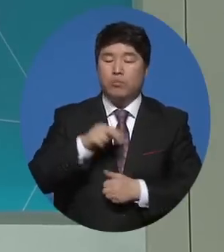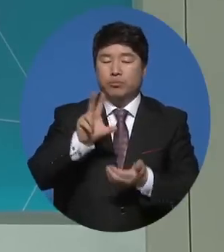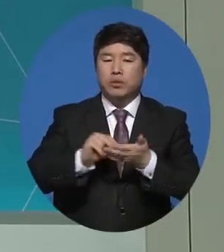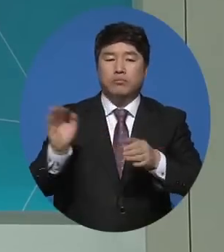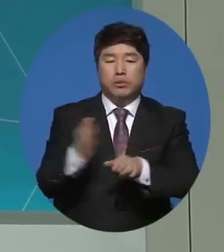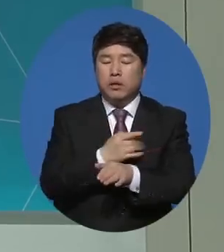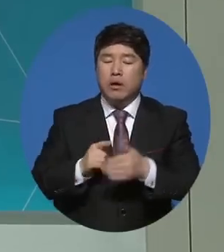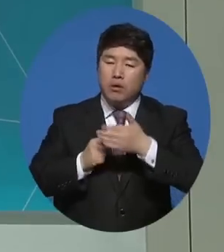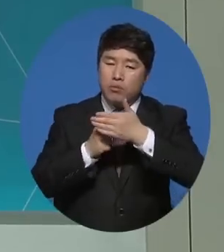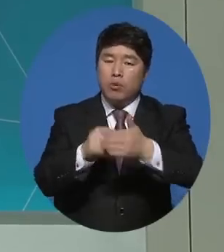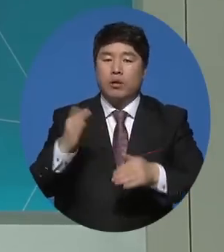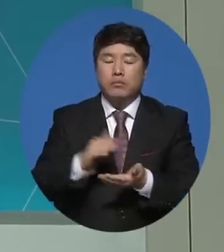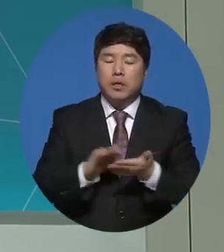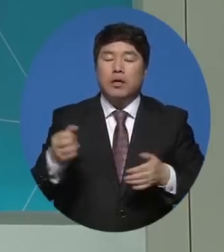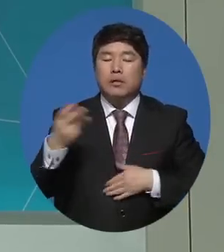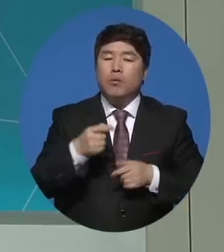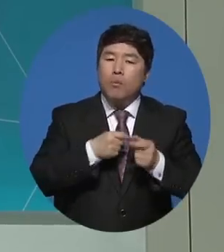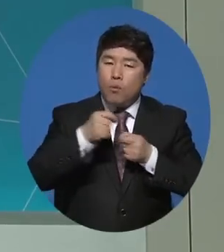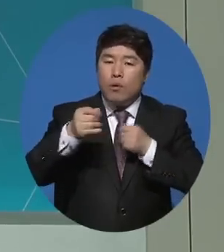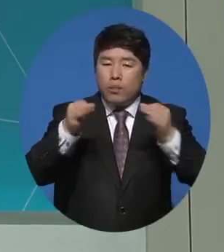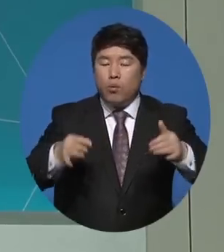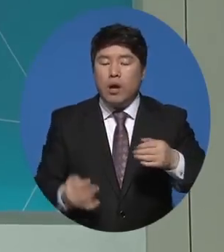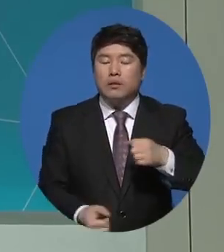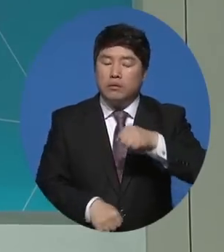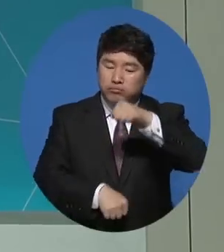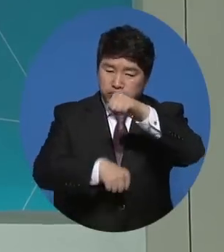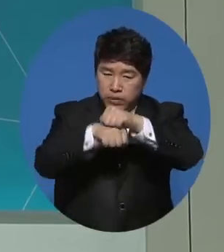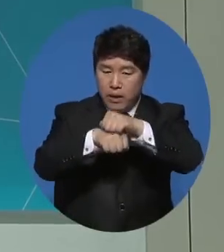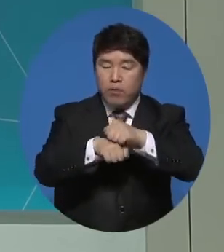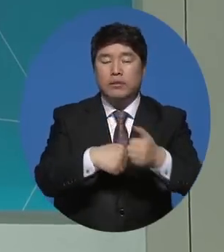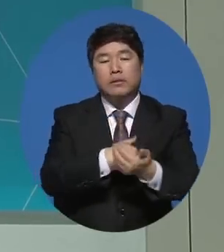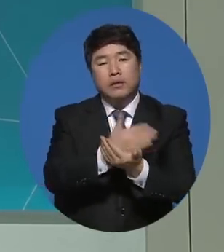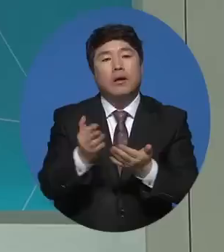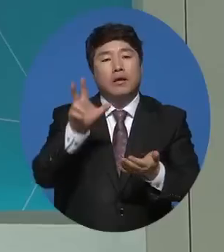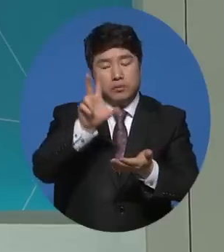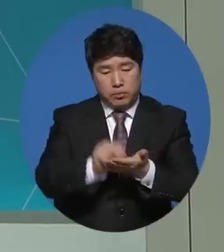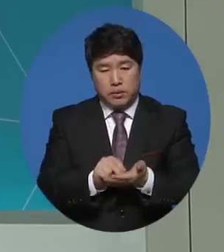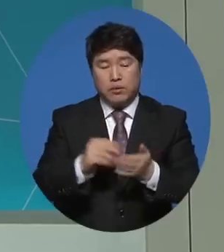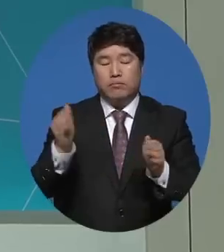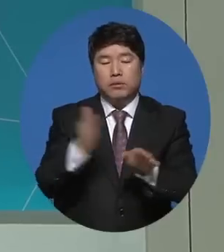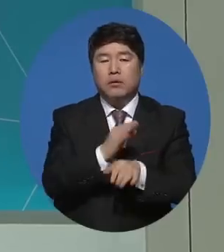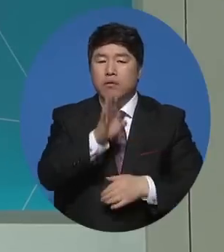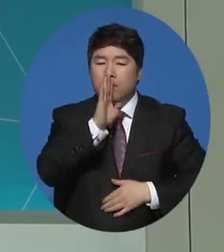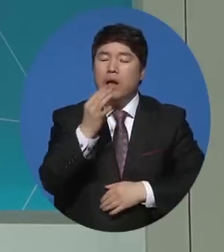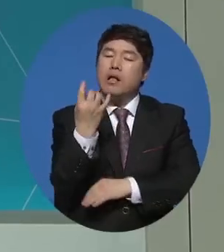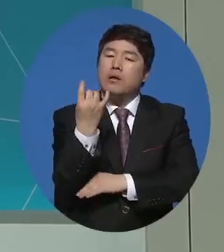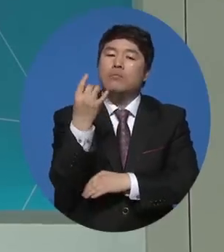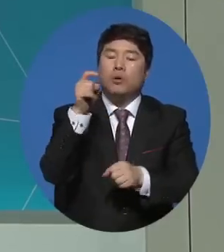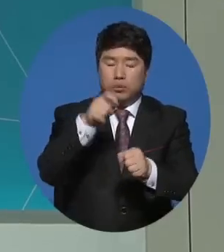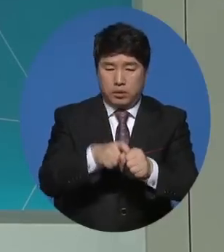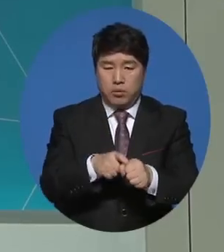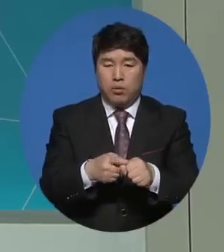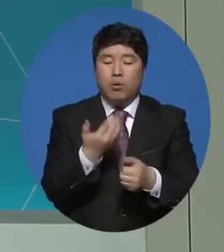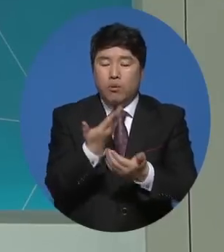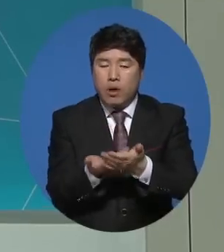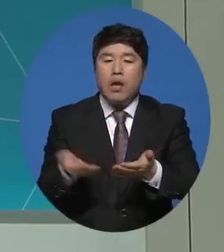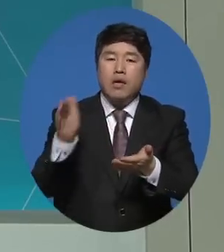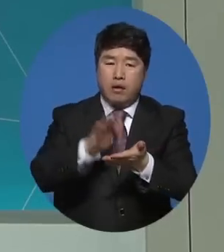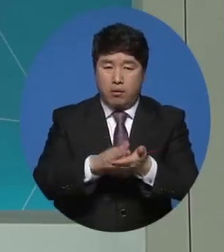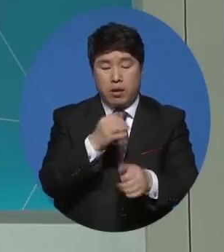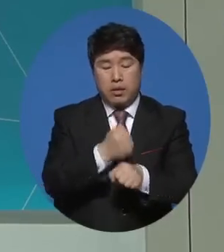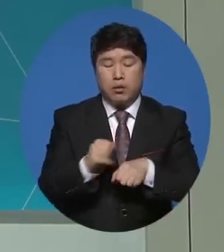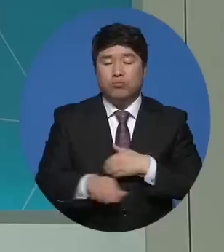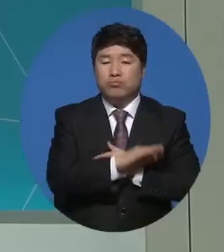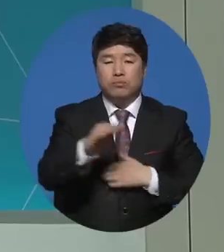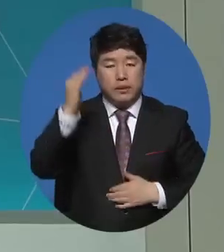니다 그리고 수십년 동안 쌓여온 여러 가지 문제점으로부터 정말 근본적으로 계획을 해내서